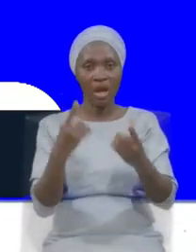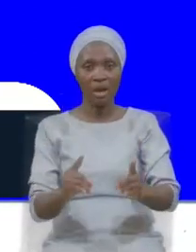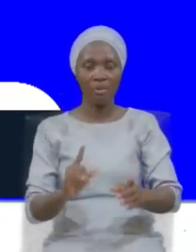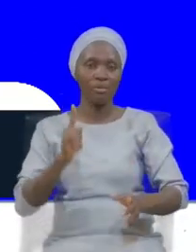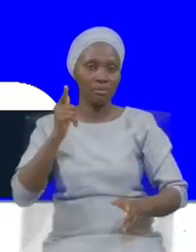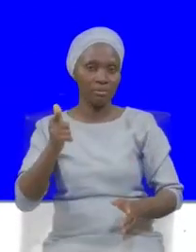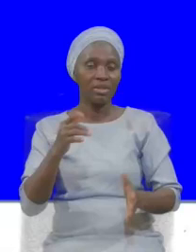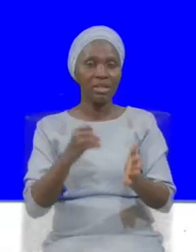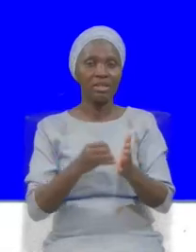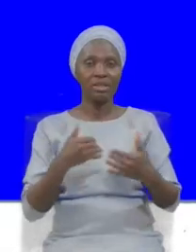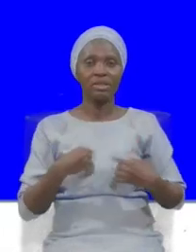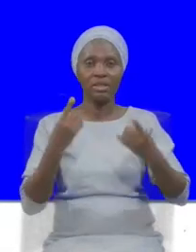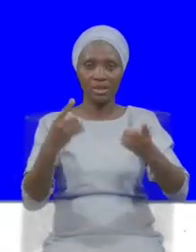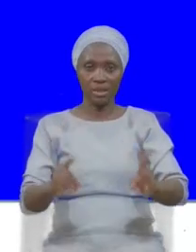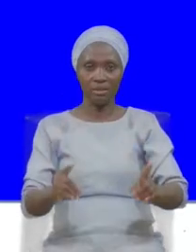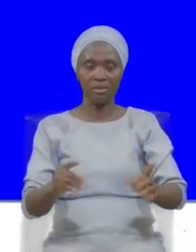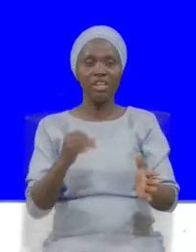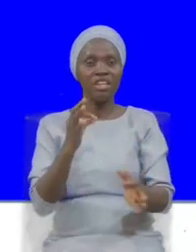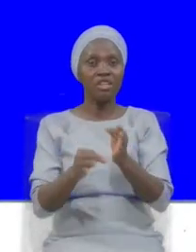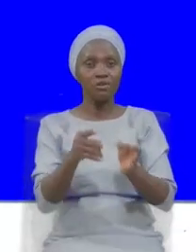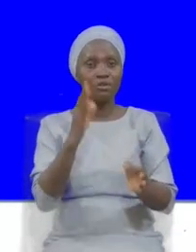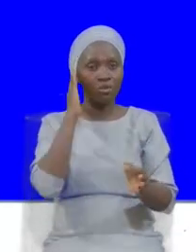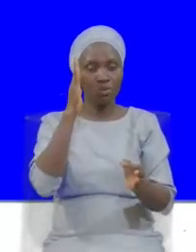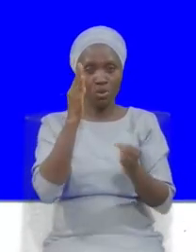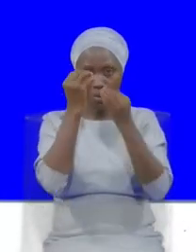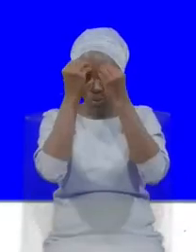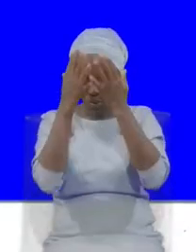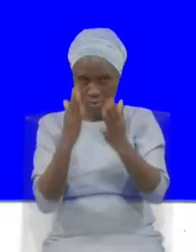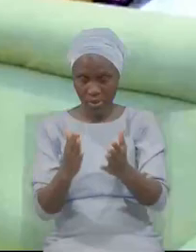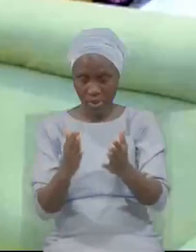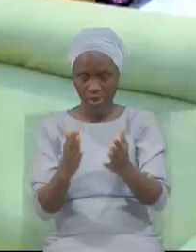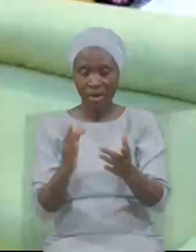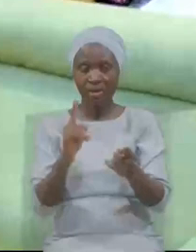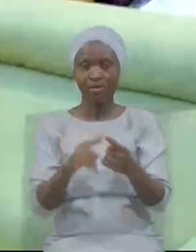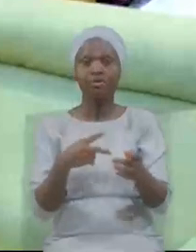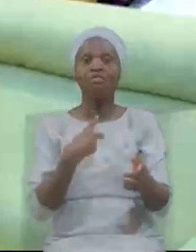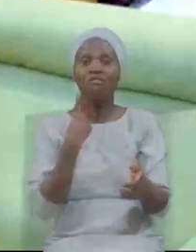Verset 1. Si tu obéis à la voix de l'Éternel, ton Dieu,